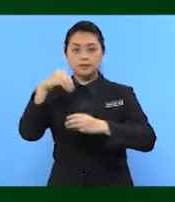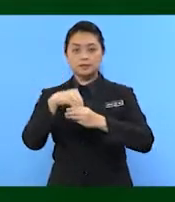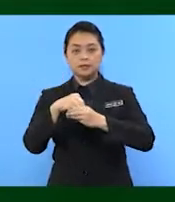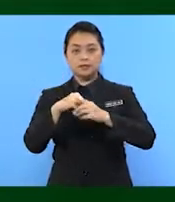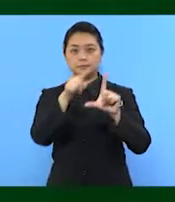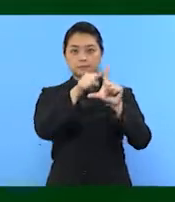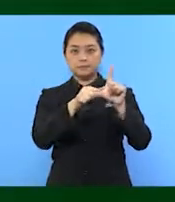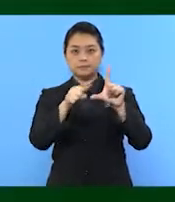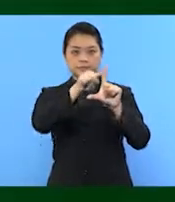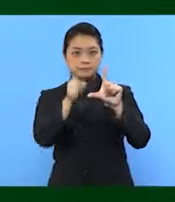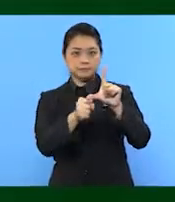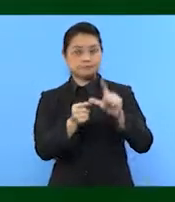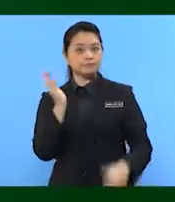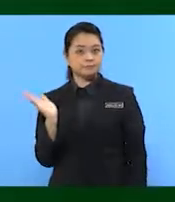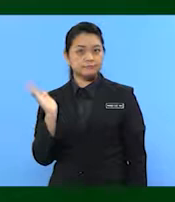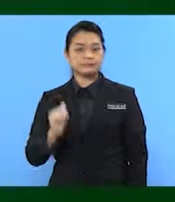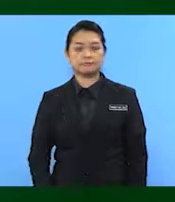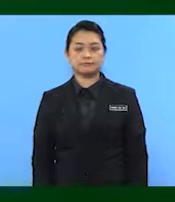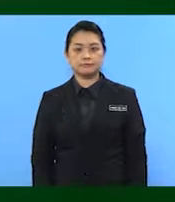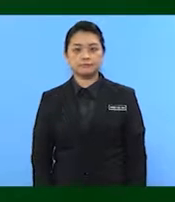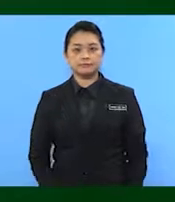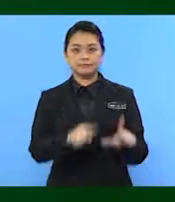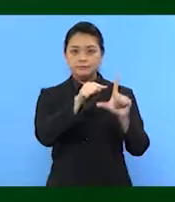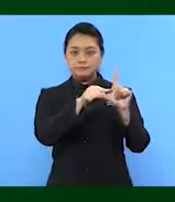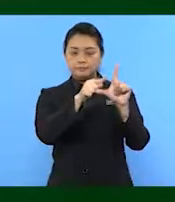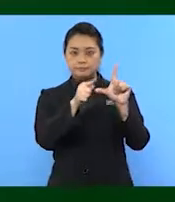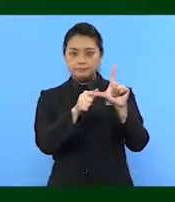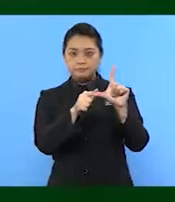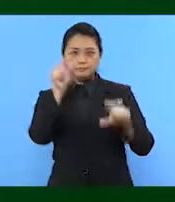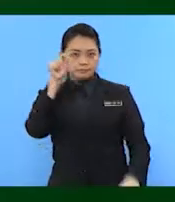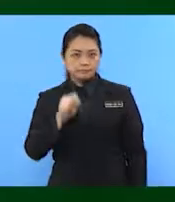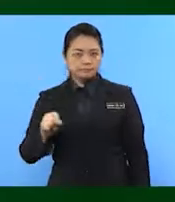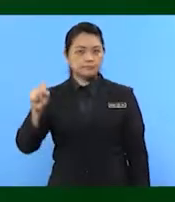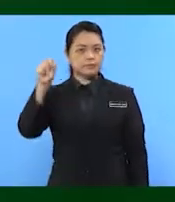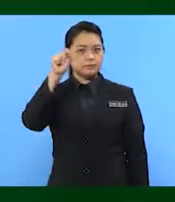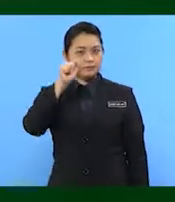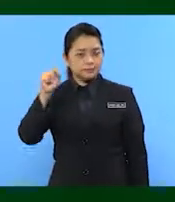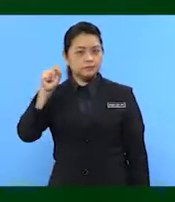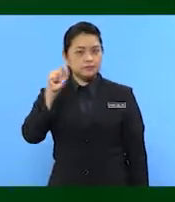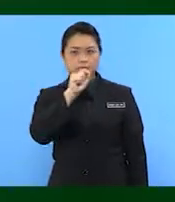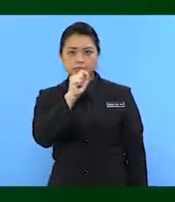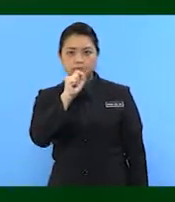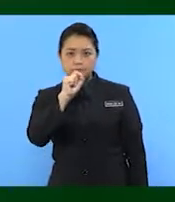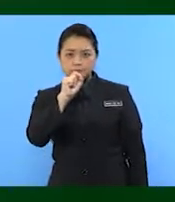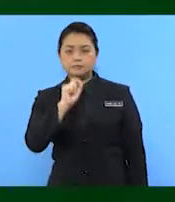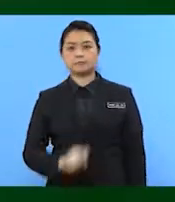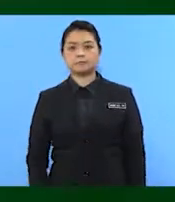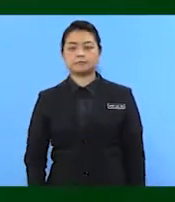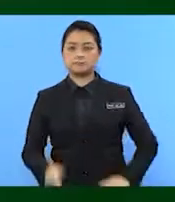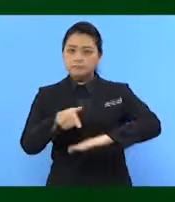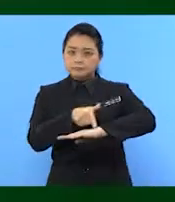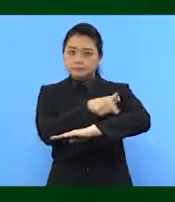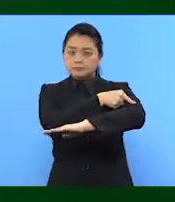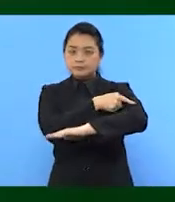sukuan bulatan unit ini. Sudut theta dilabel di pusat bulatan unit. Panjang hipotenuse